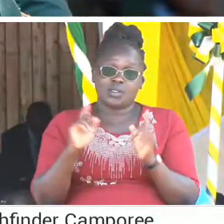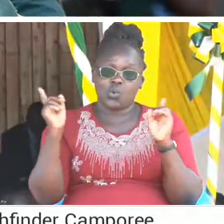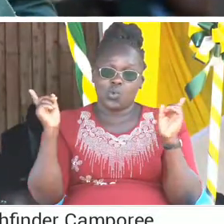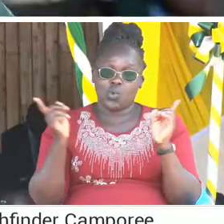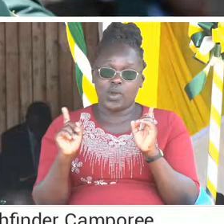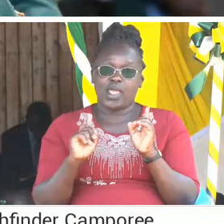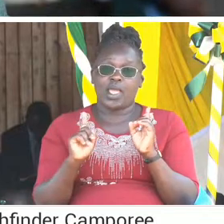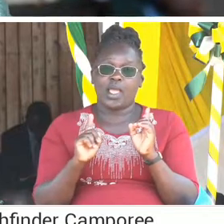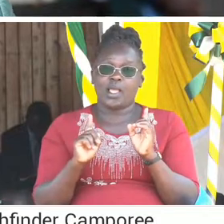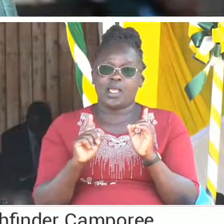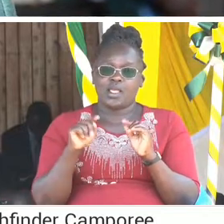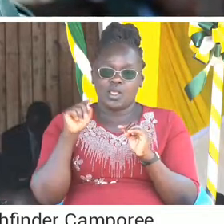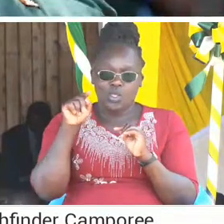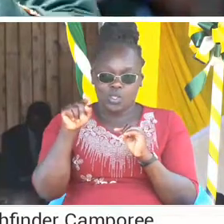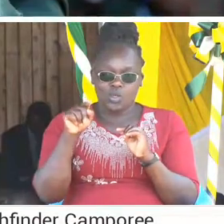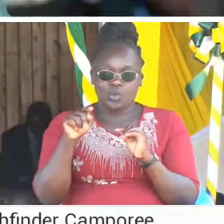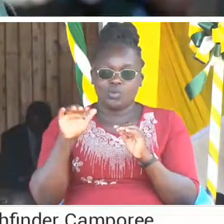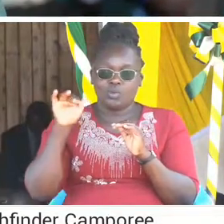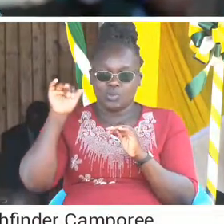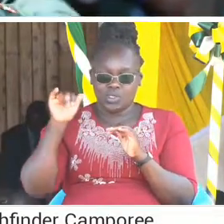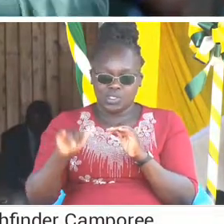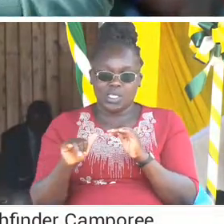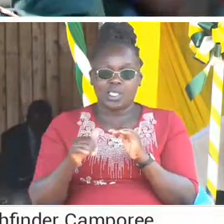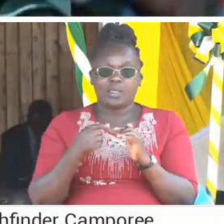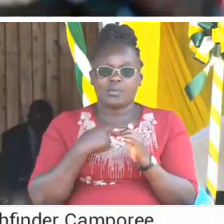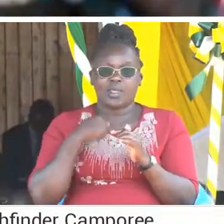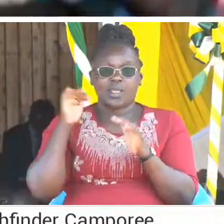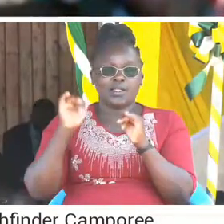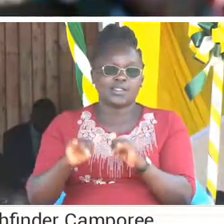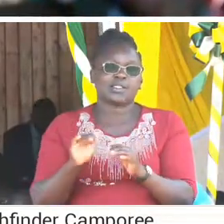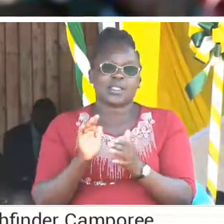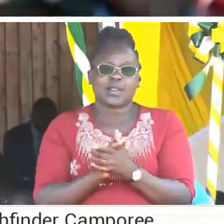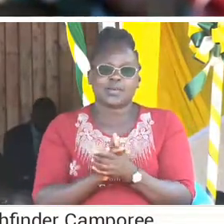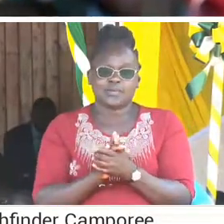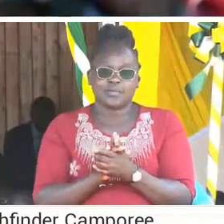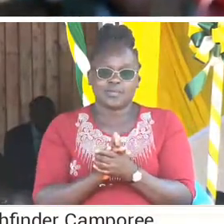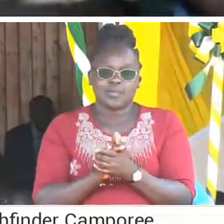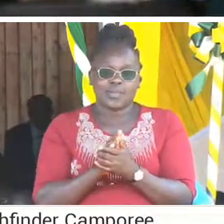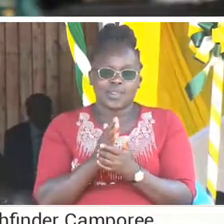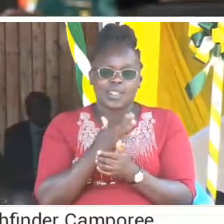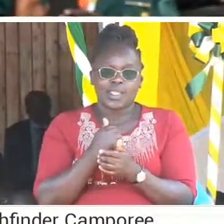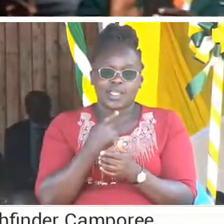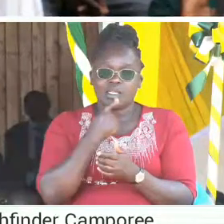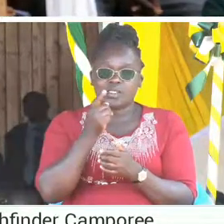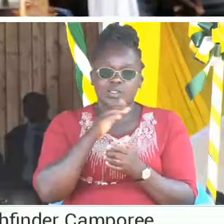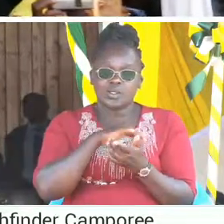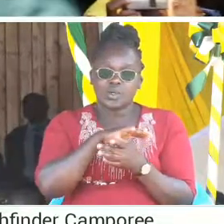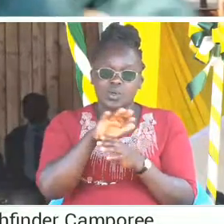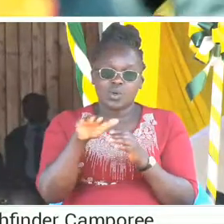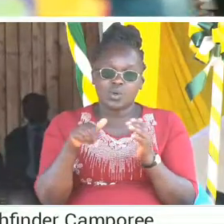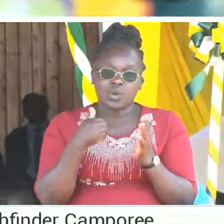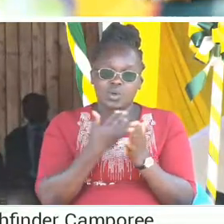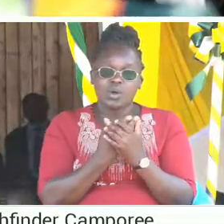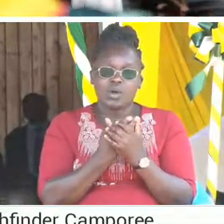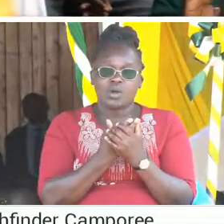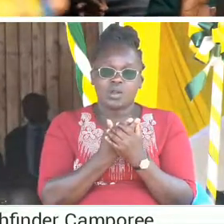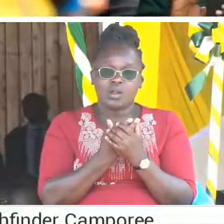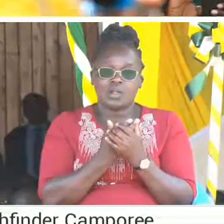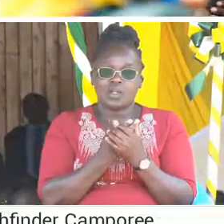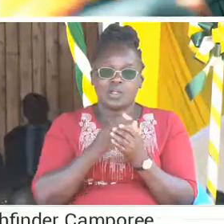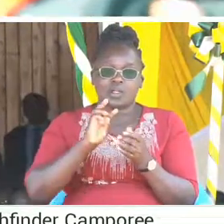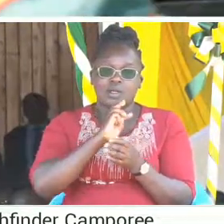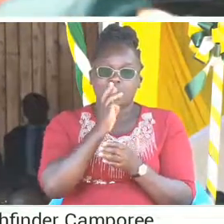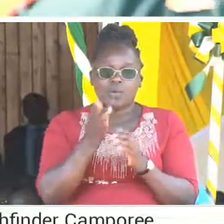wote, adventurers, pathfinders, walimu na wote tuliokuwa kwenye viwanja hivi wakati wa ufunguzi wa mikutano